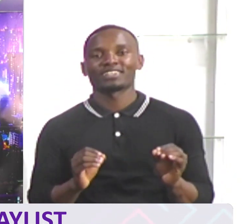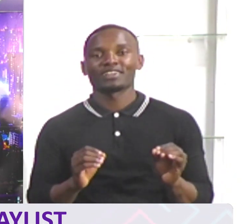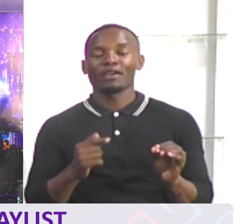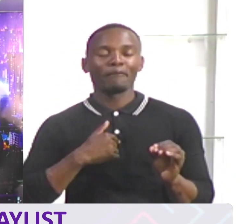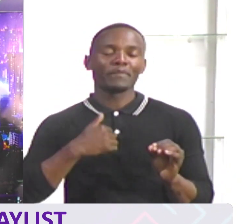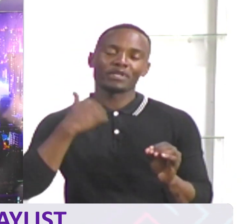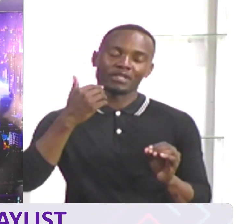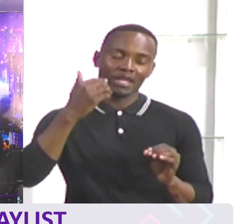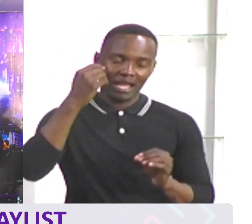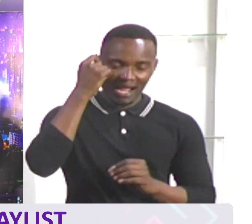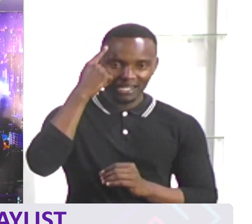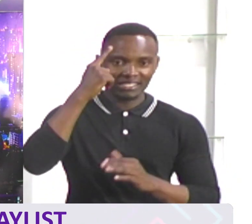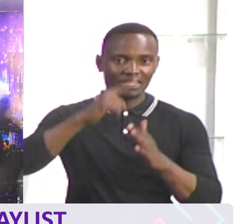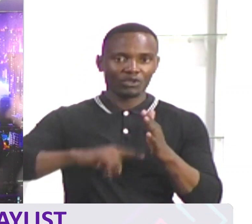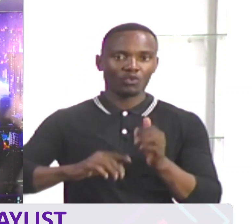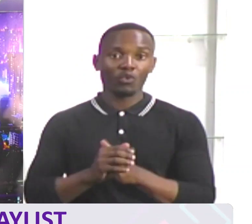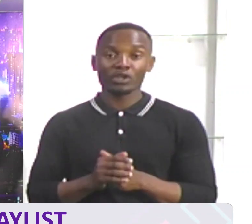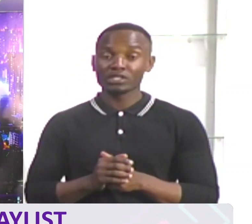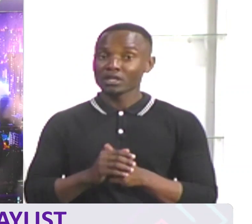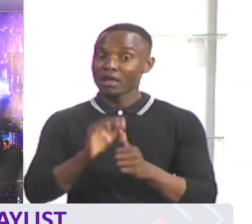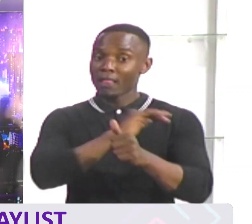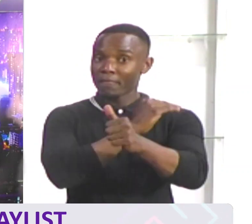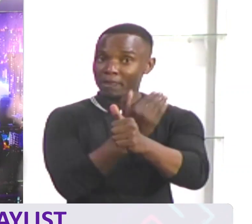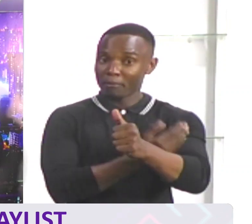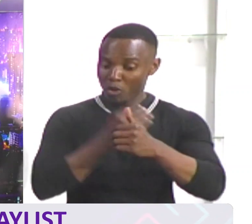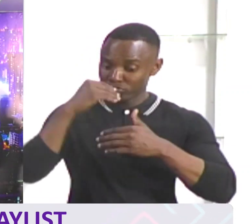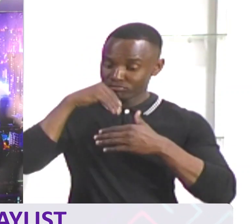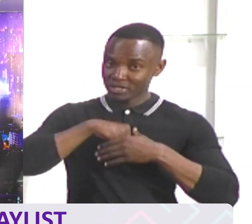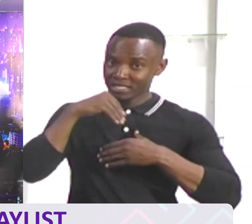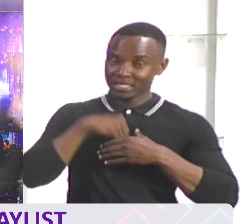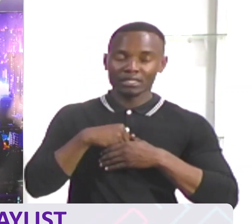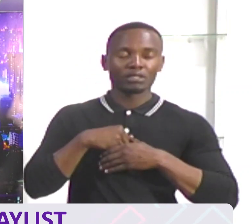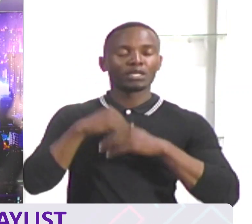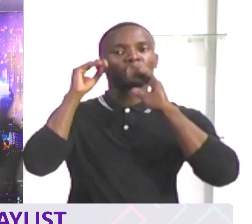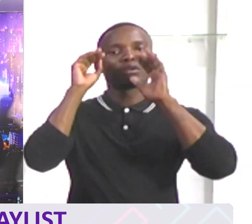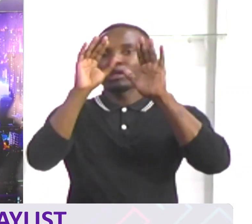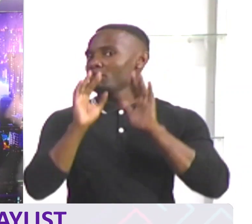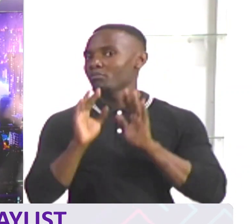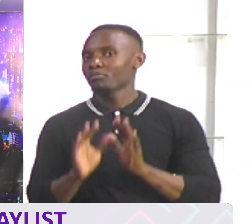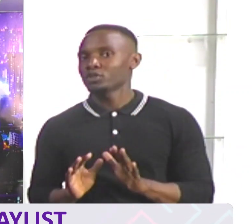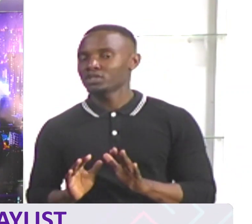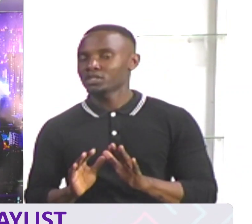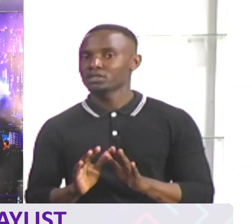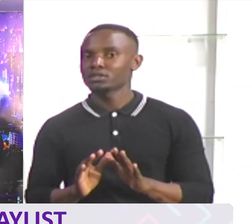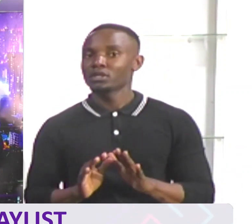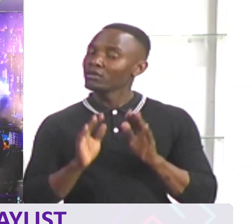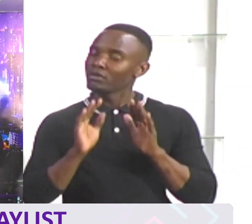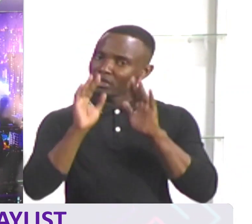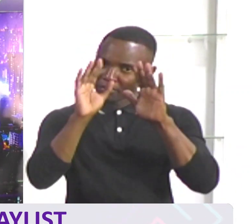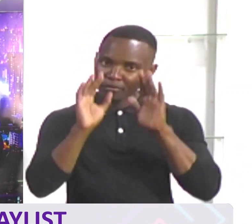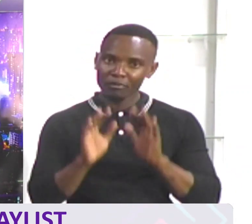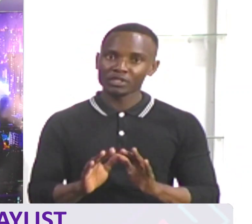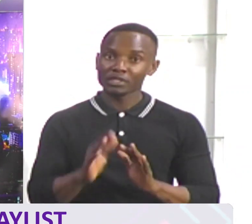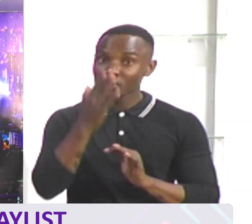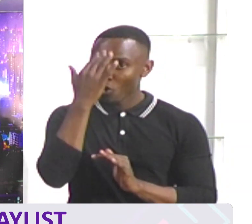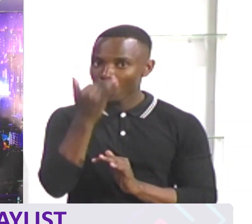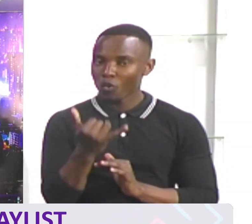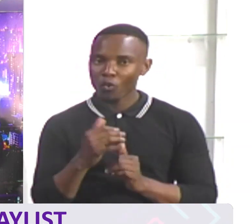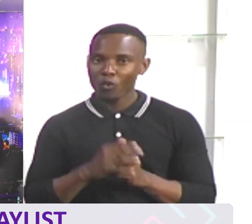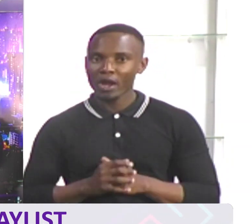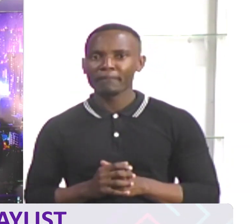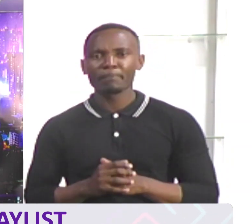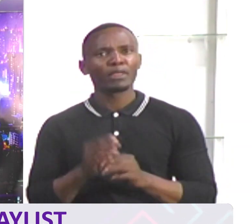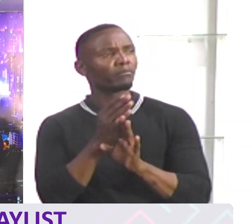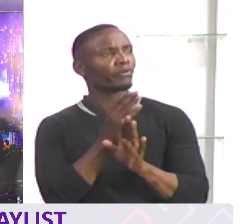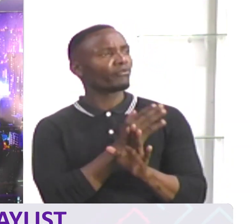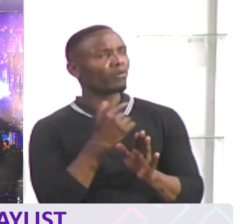do understand mtu wangu is the internal power na ile kujitambua inahonga safi sana inahonga muhimu sana because I was